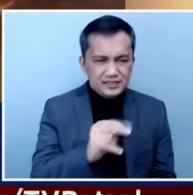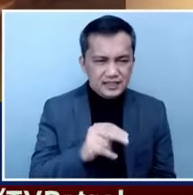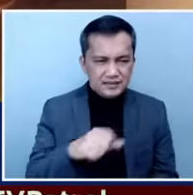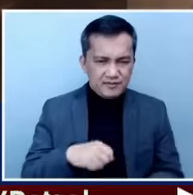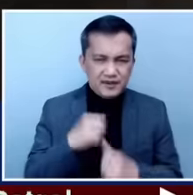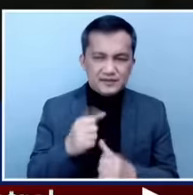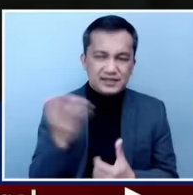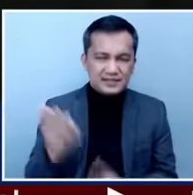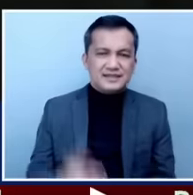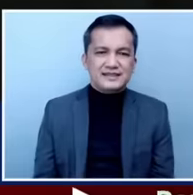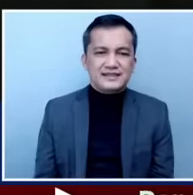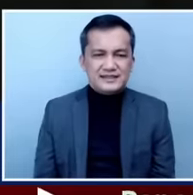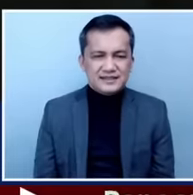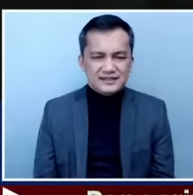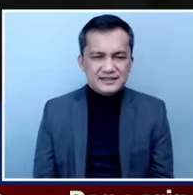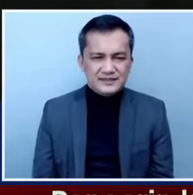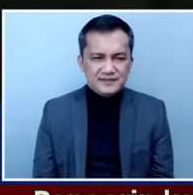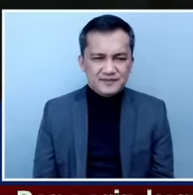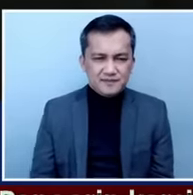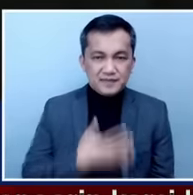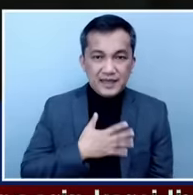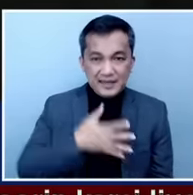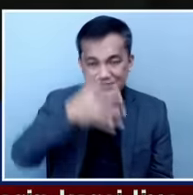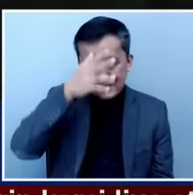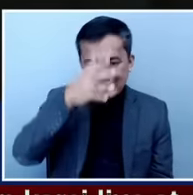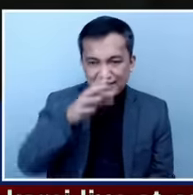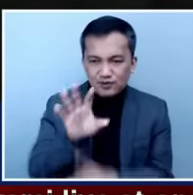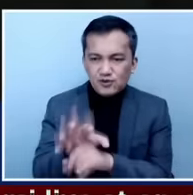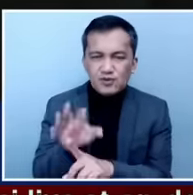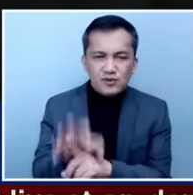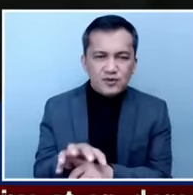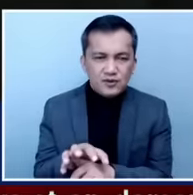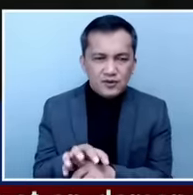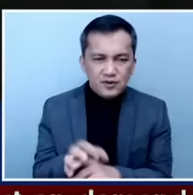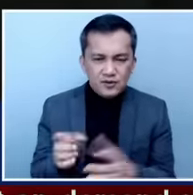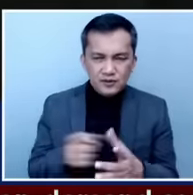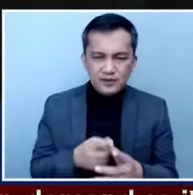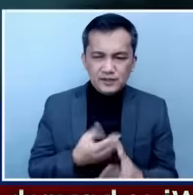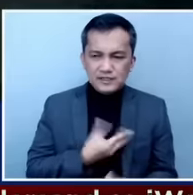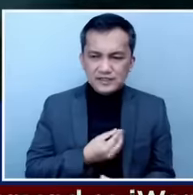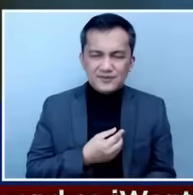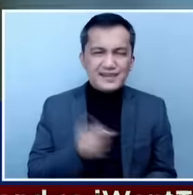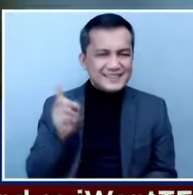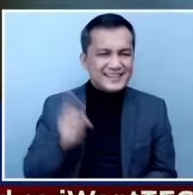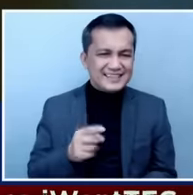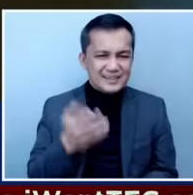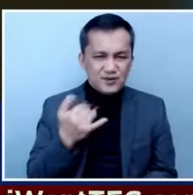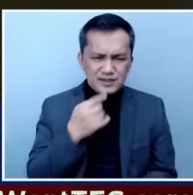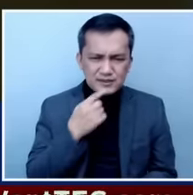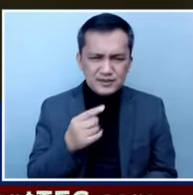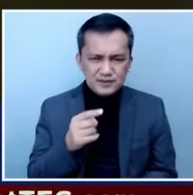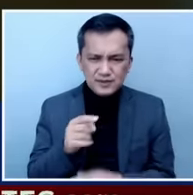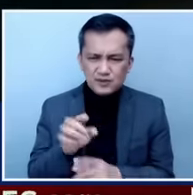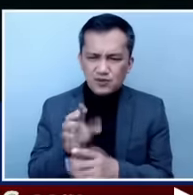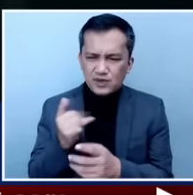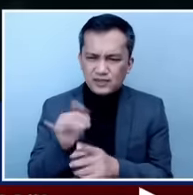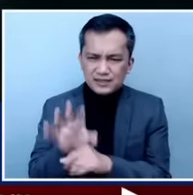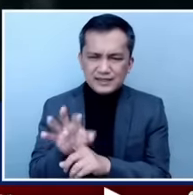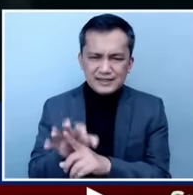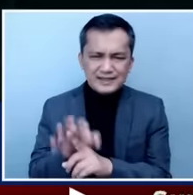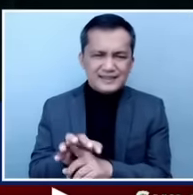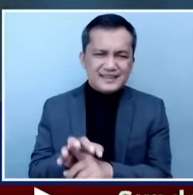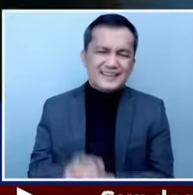kanya. Yung dad ko naman, nung nag-trend, nung una kinabahan siya. Kasi sabi, bakit ka nagtitrend sa